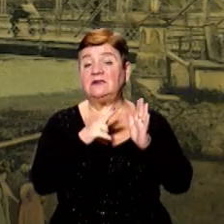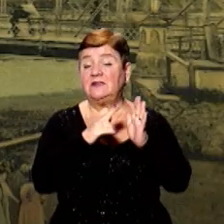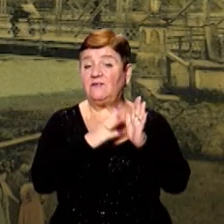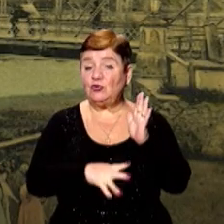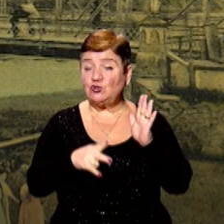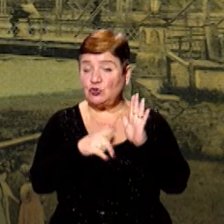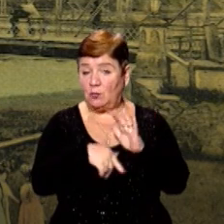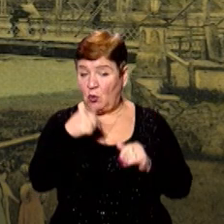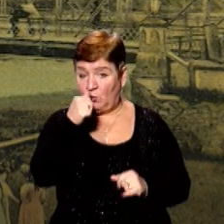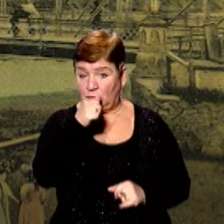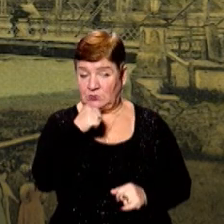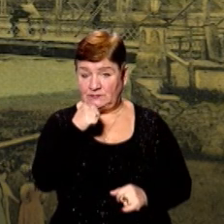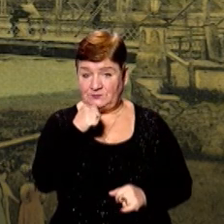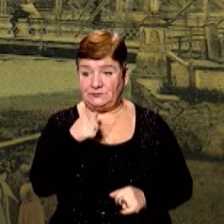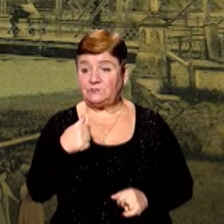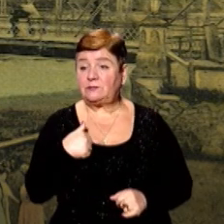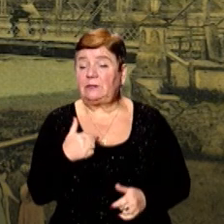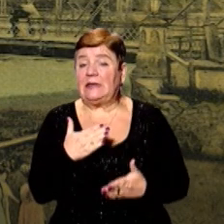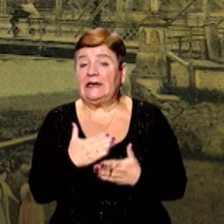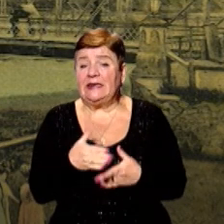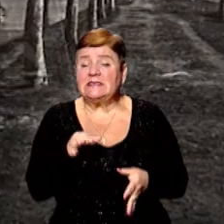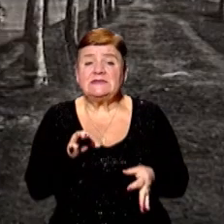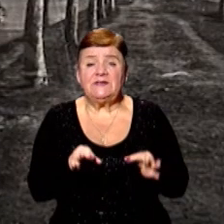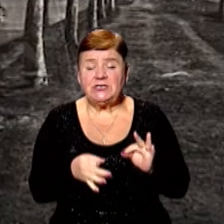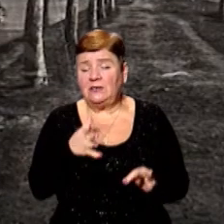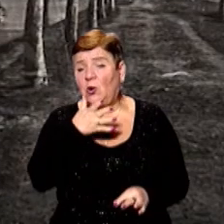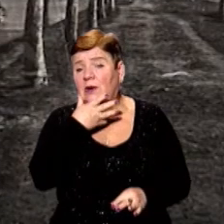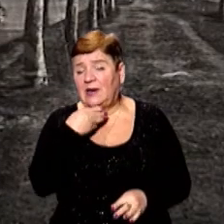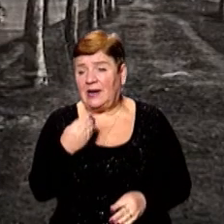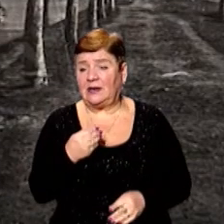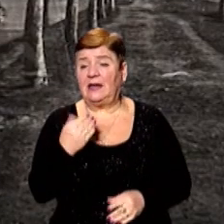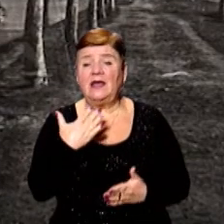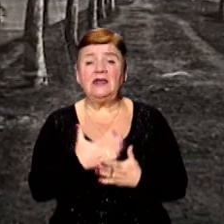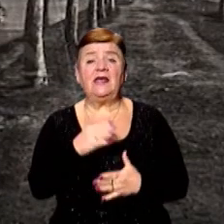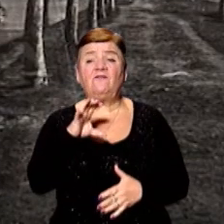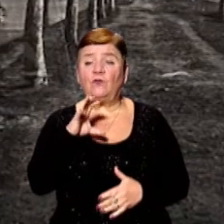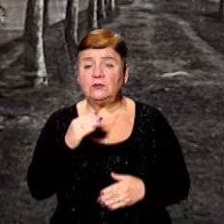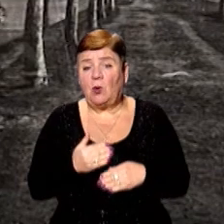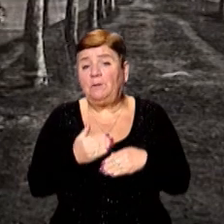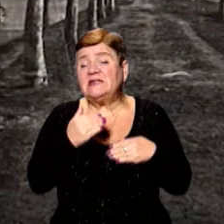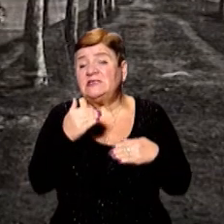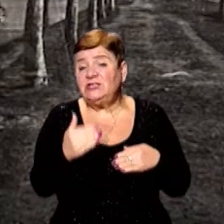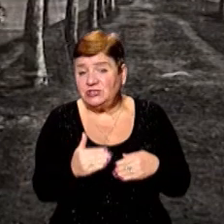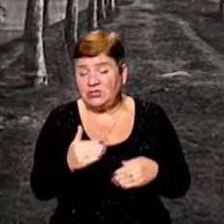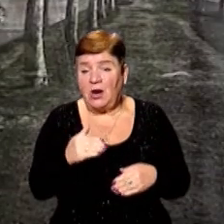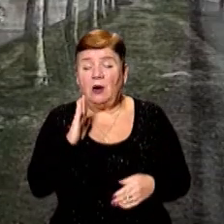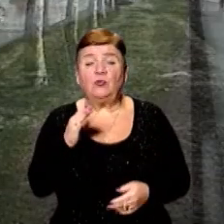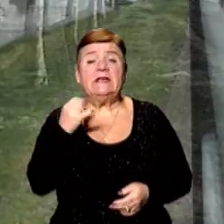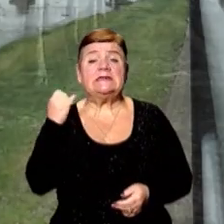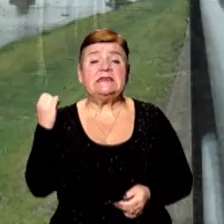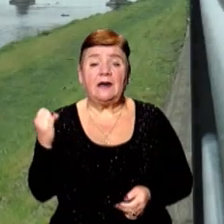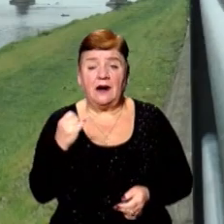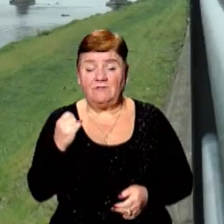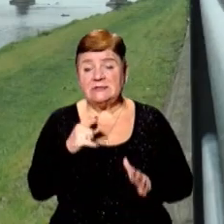1897 роком. Вона є надзвичайно гарною. Є фотографії більш пізніші. Наприклад, ужгородців дуже цікавлять